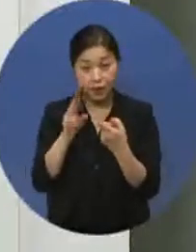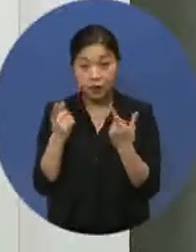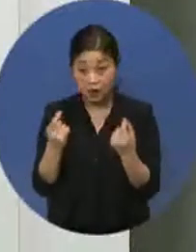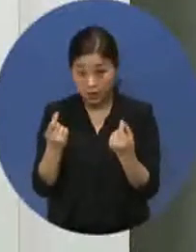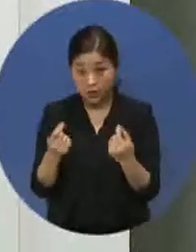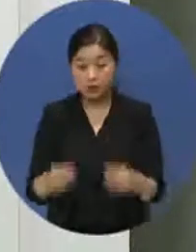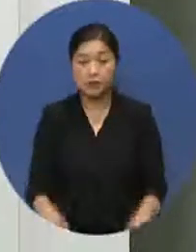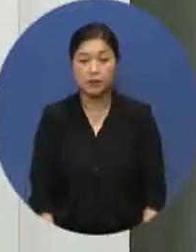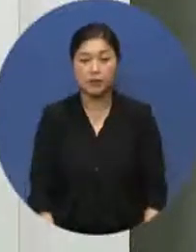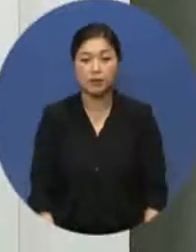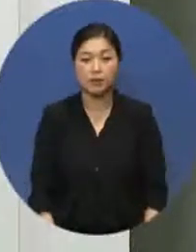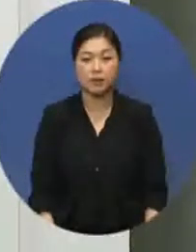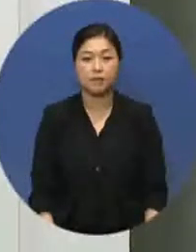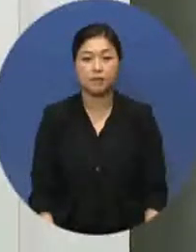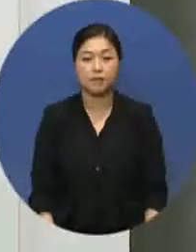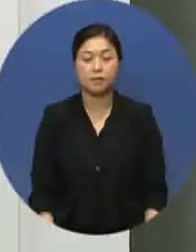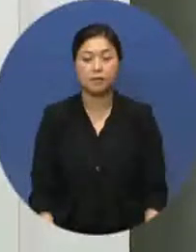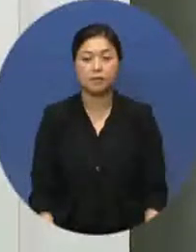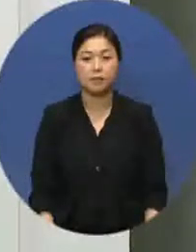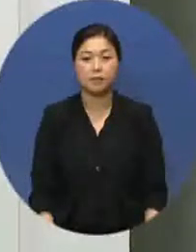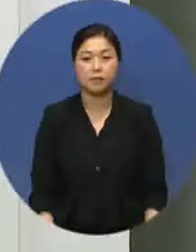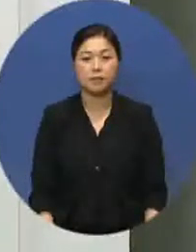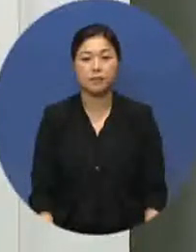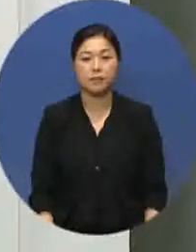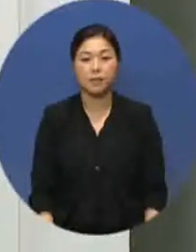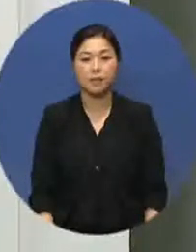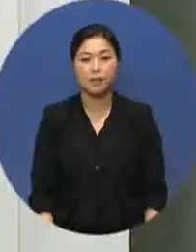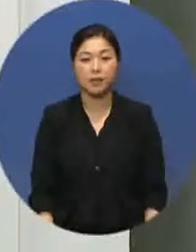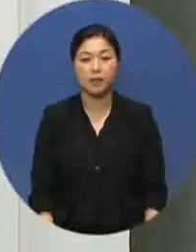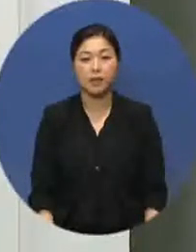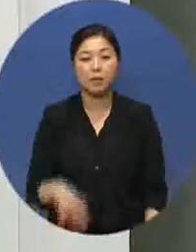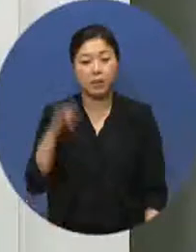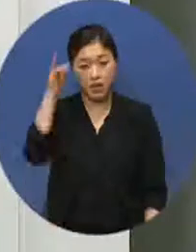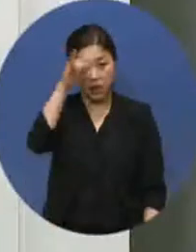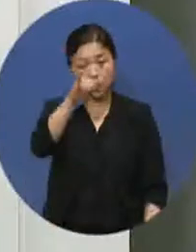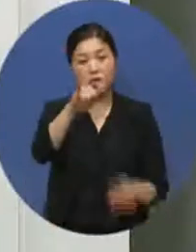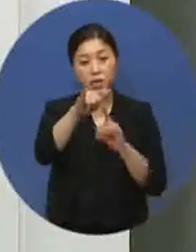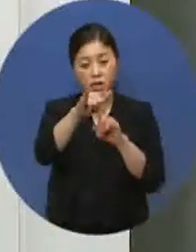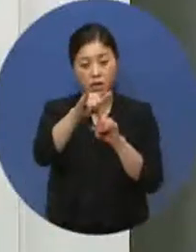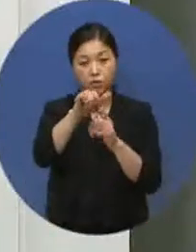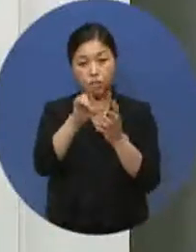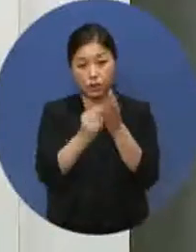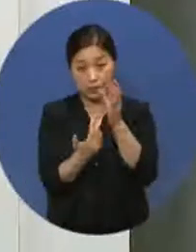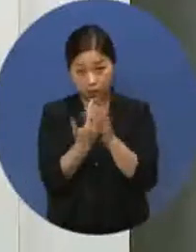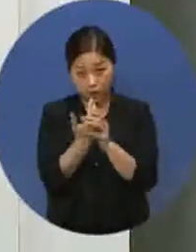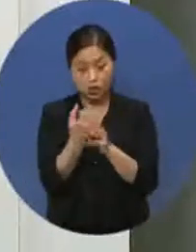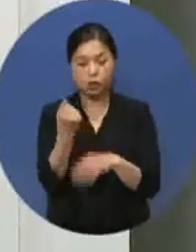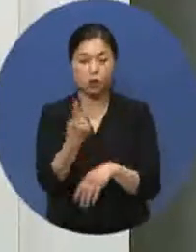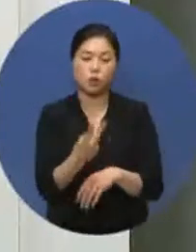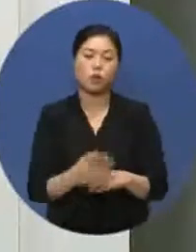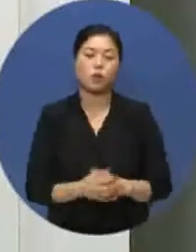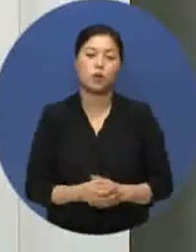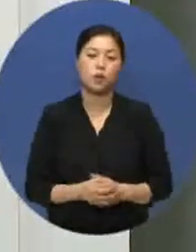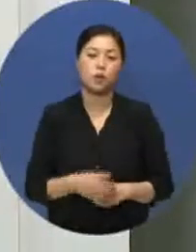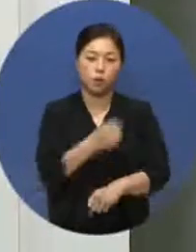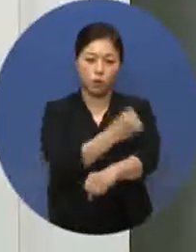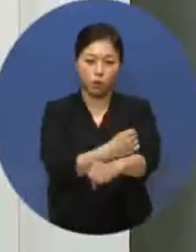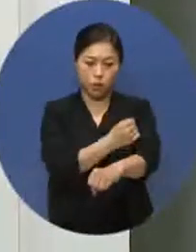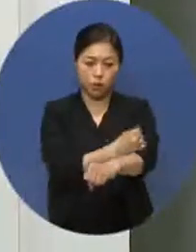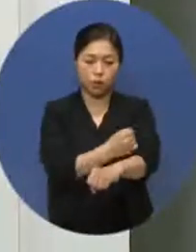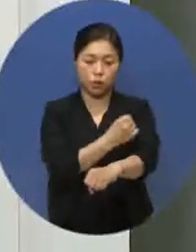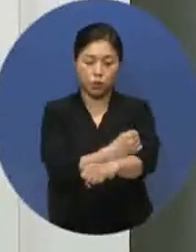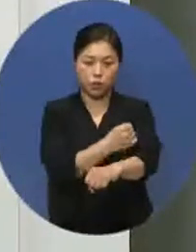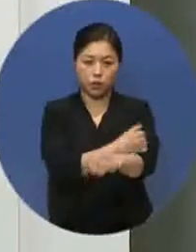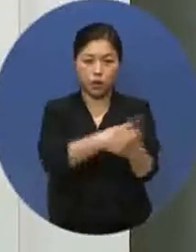화제거리가 되고 관심거리가 되고 있습니다. 뭐 비행기에서 문제가 발생했다든가 또는 등등